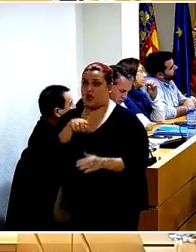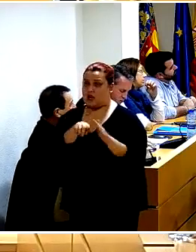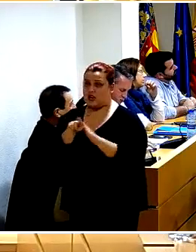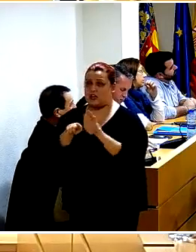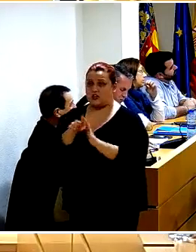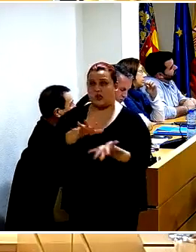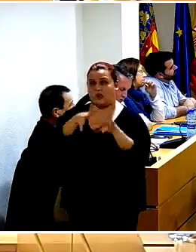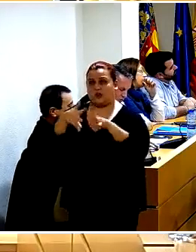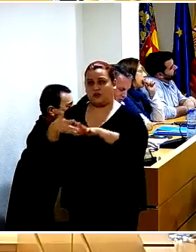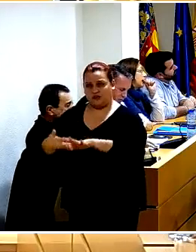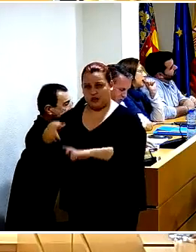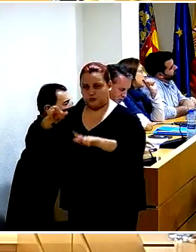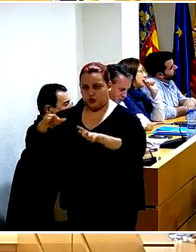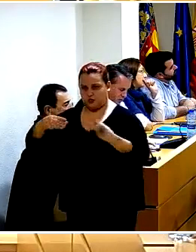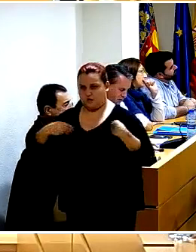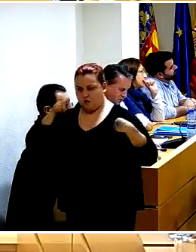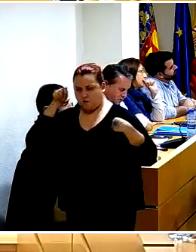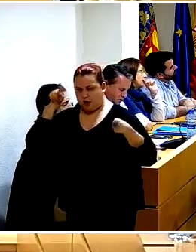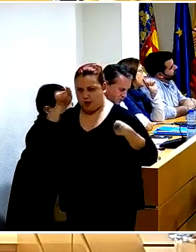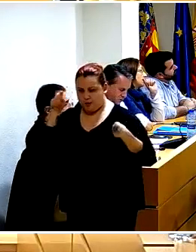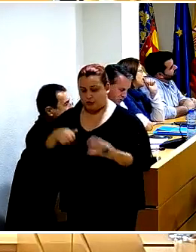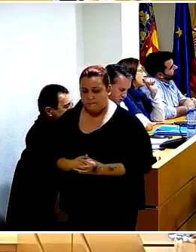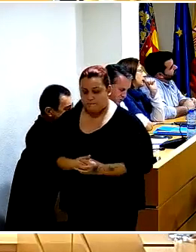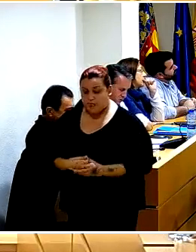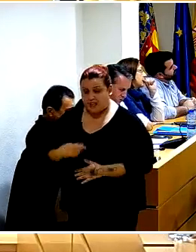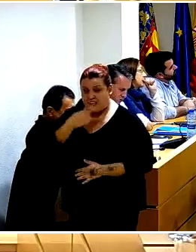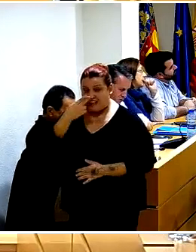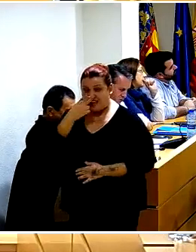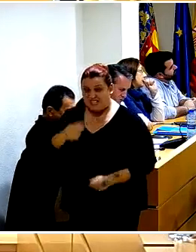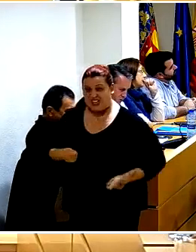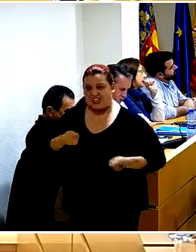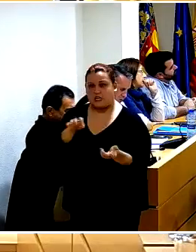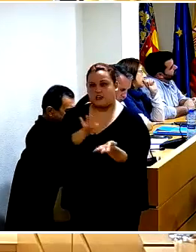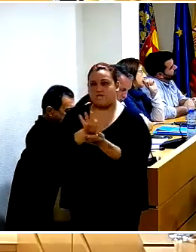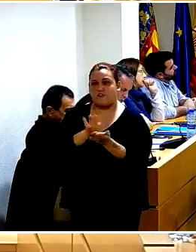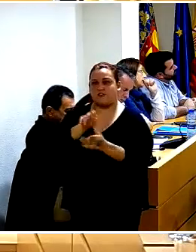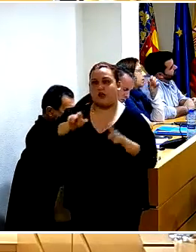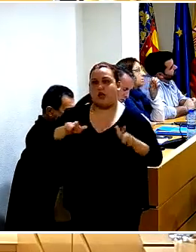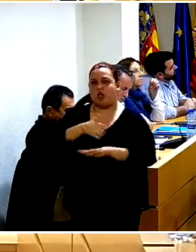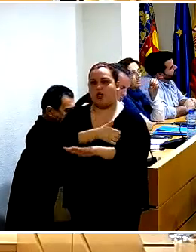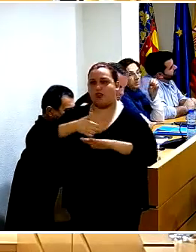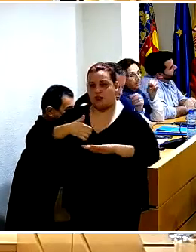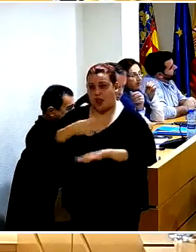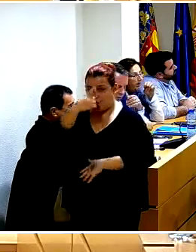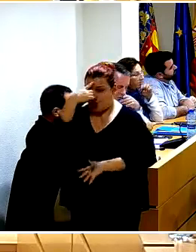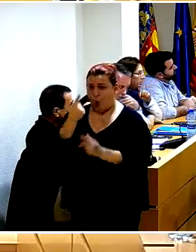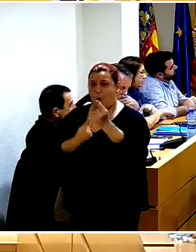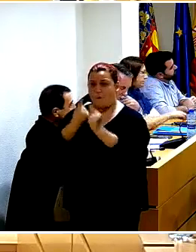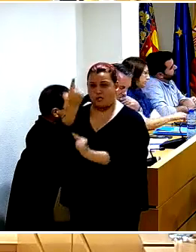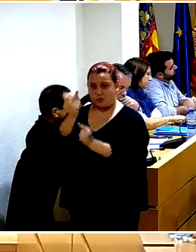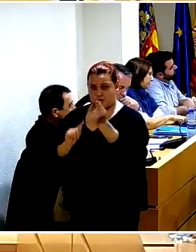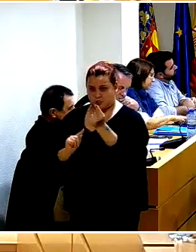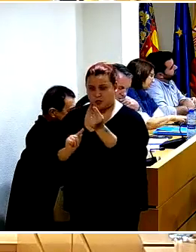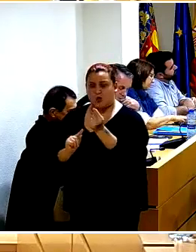Torne a repetir, el nostre interès és donar servei a la ciutadania i tindre un pressupost que done,